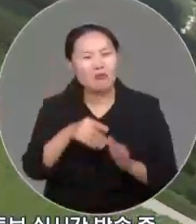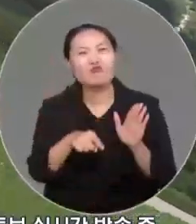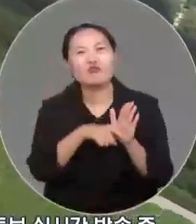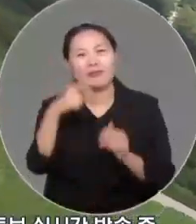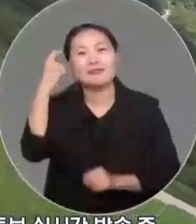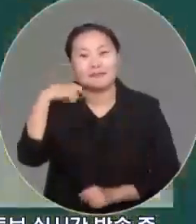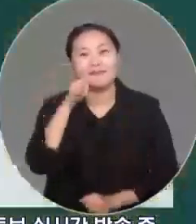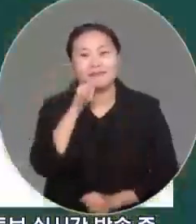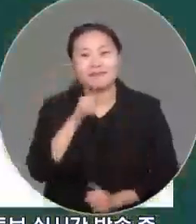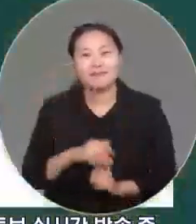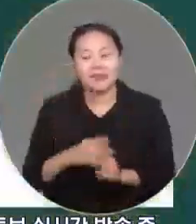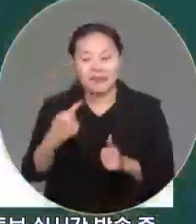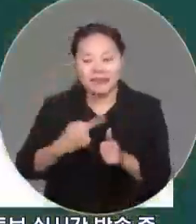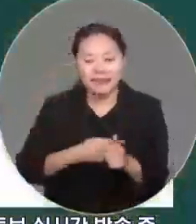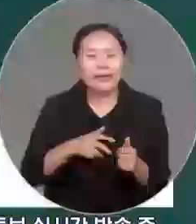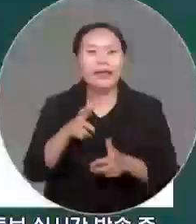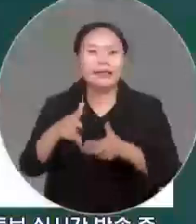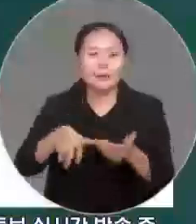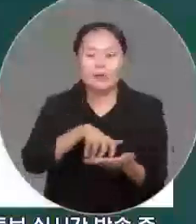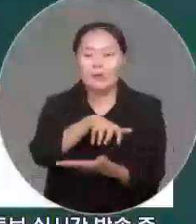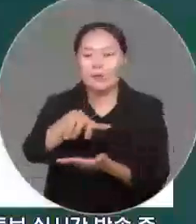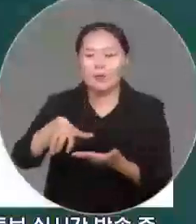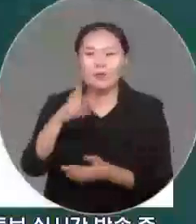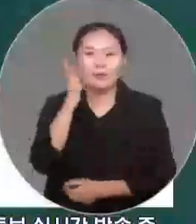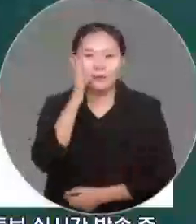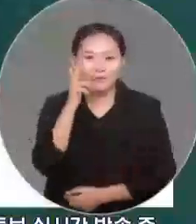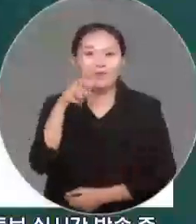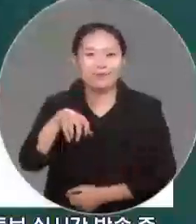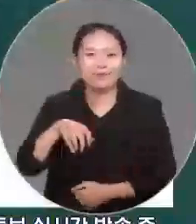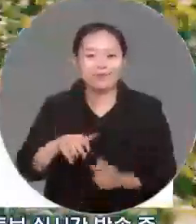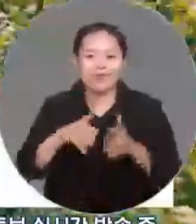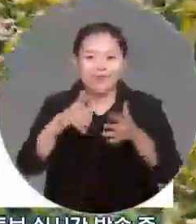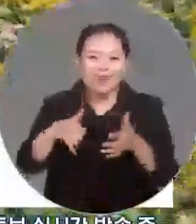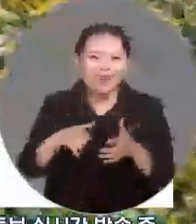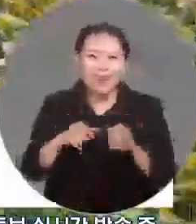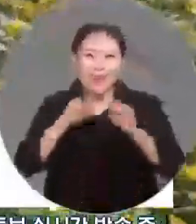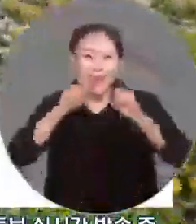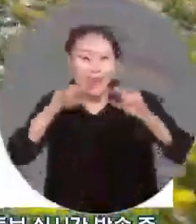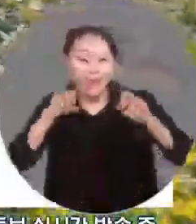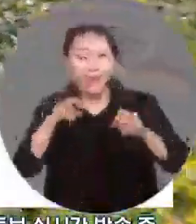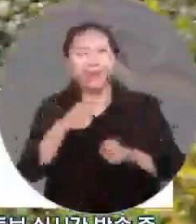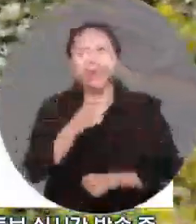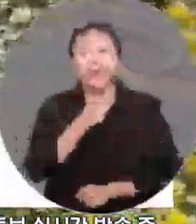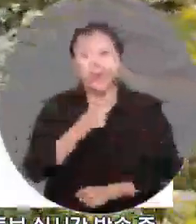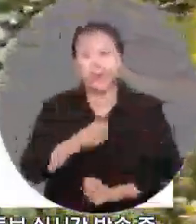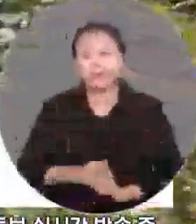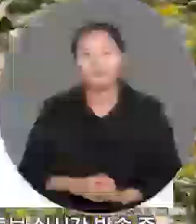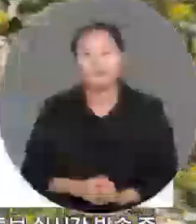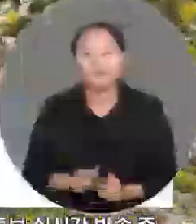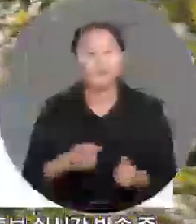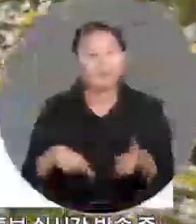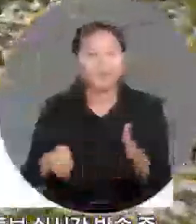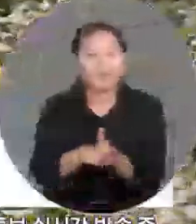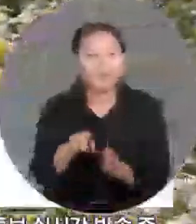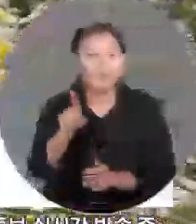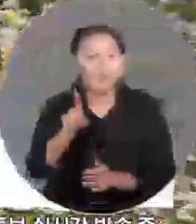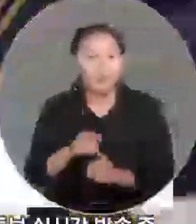그래서 자연과 산업이 공존하는 울산을 전 세계에 한번 알려야 되겠다. 그러기